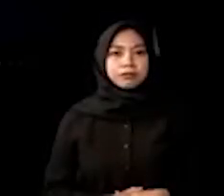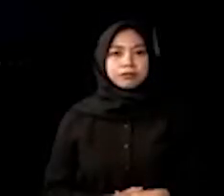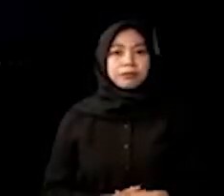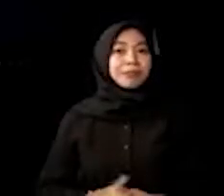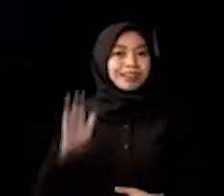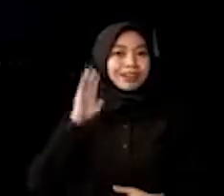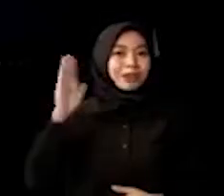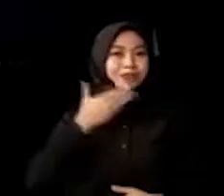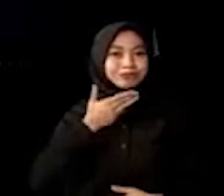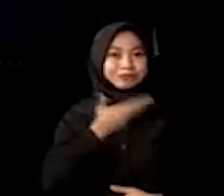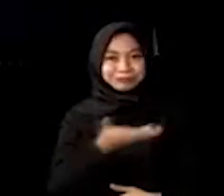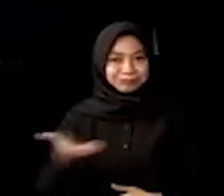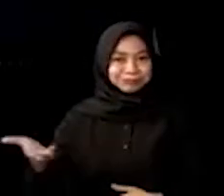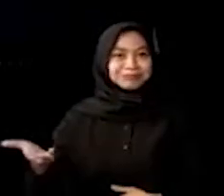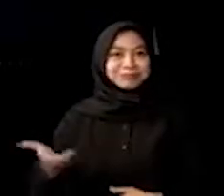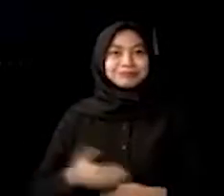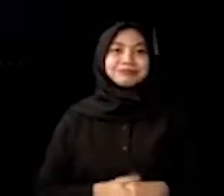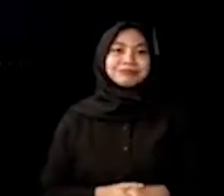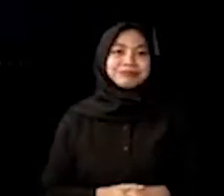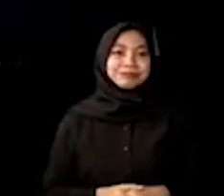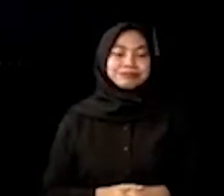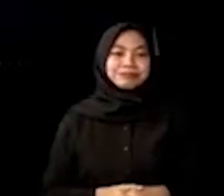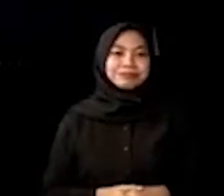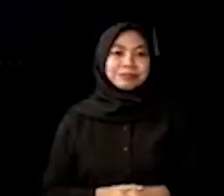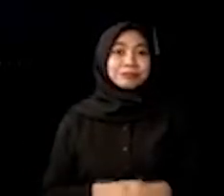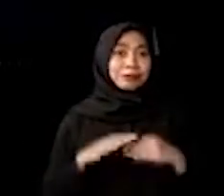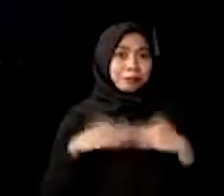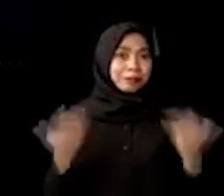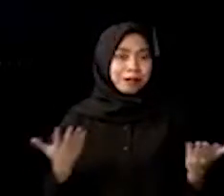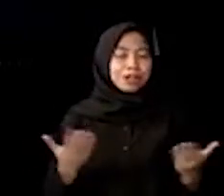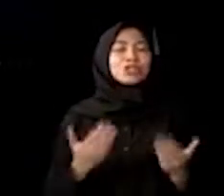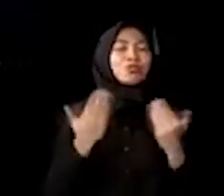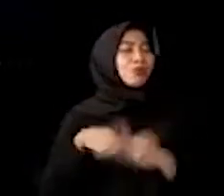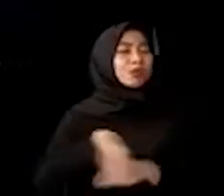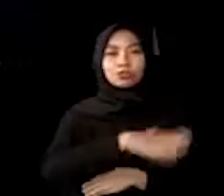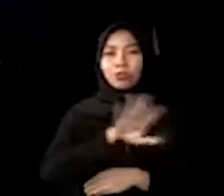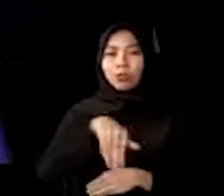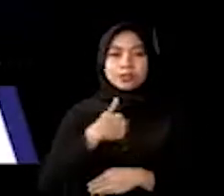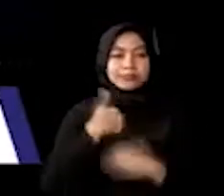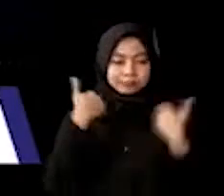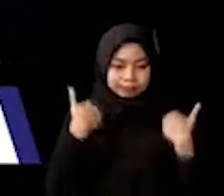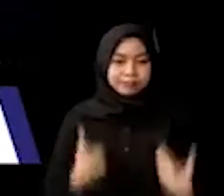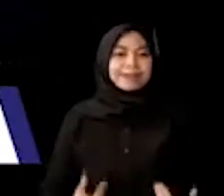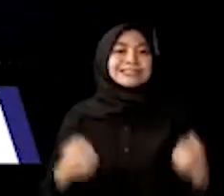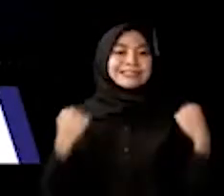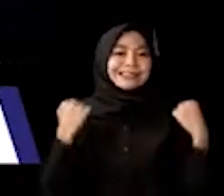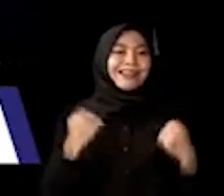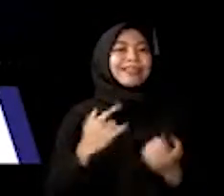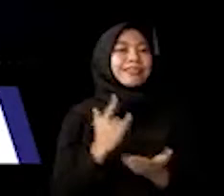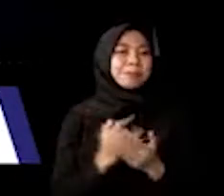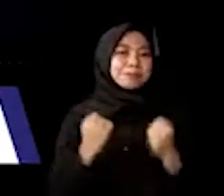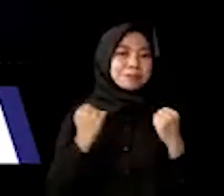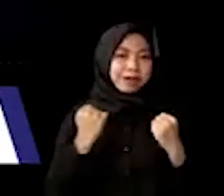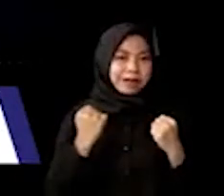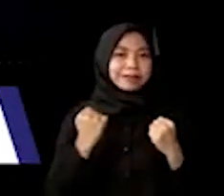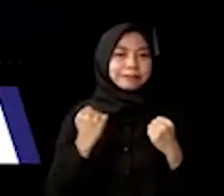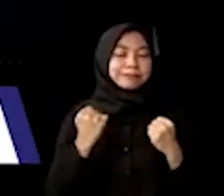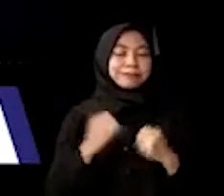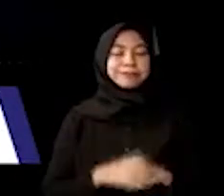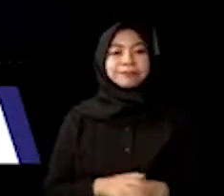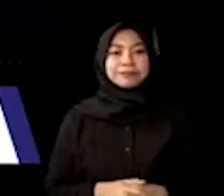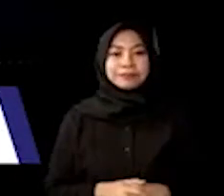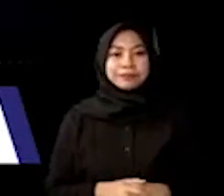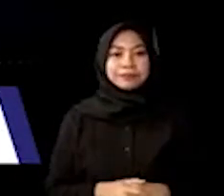Halo pemirsa Bagaimana kabar Anda Semoga anda selalu dalam kondisi yang sehat dan tetap bersemangat dalam beraktivitas